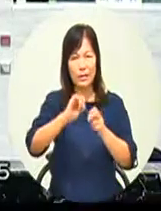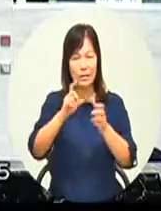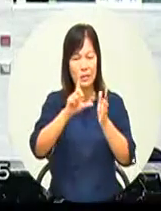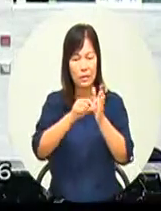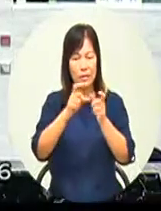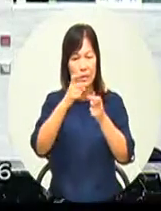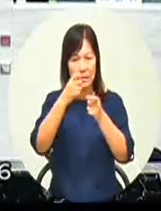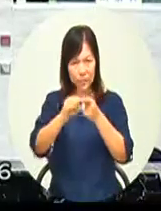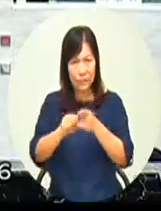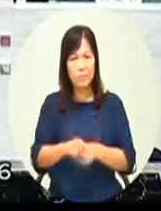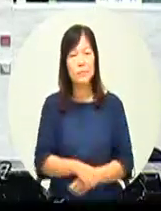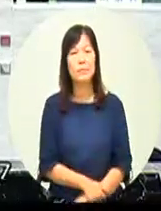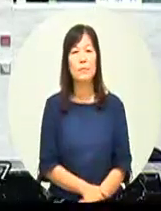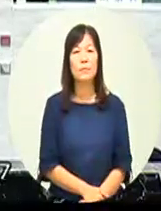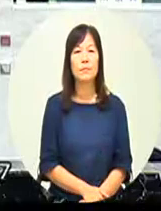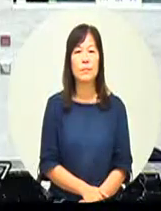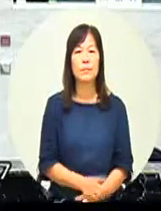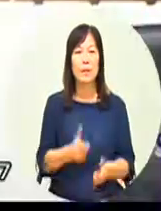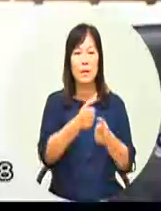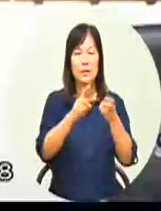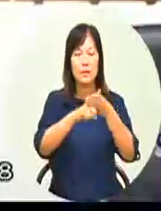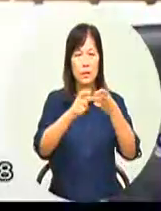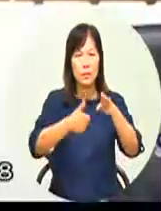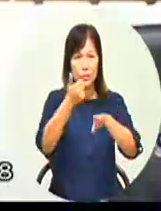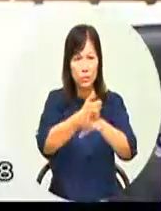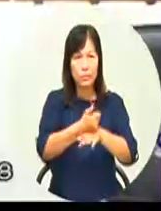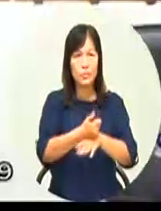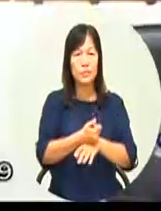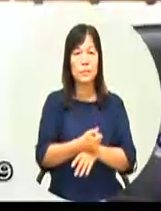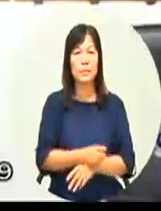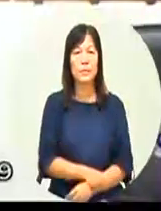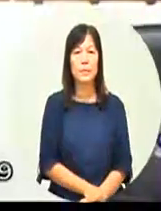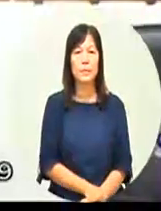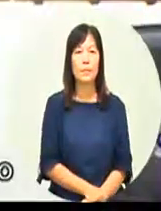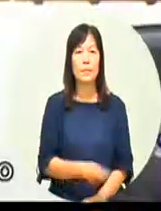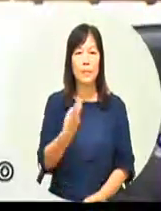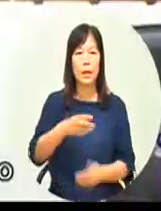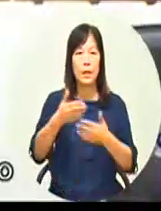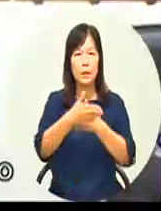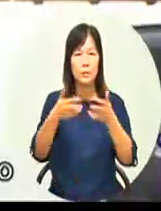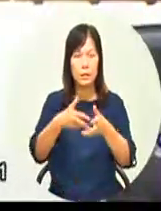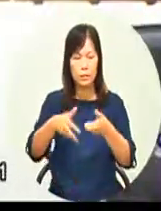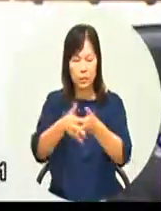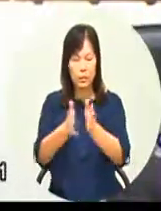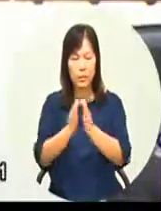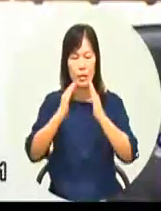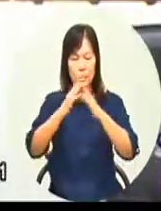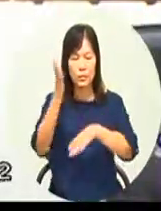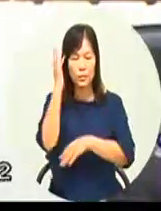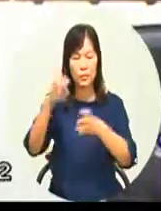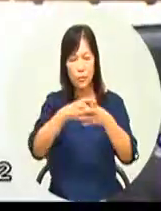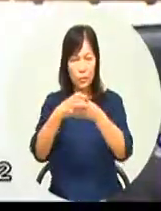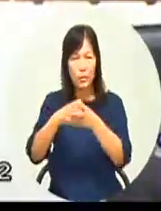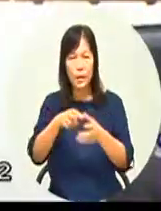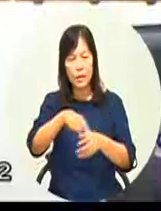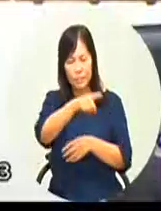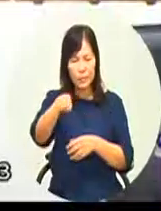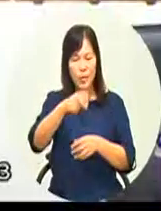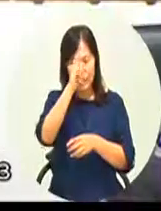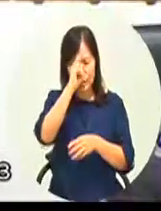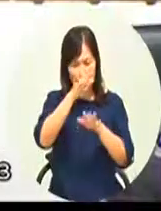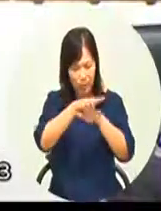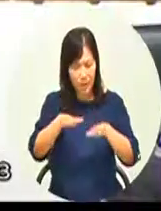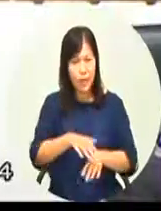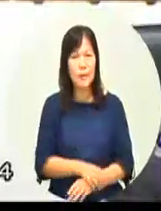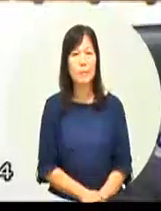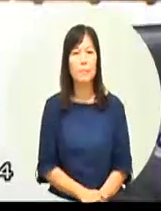15分钟。 谢谢主席，还有我们那个交通部门的市府团队哦，大家午安。那其